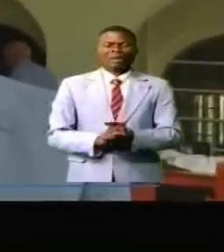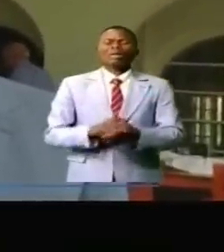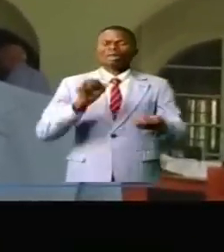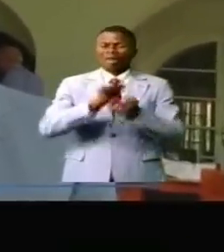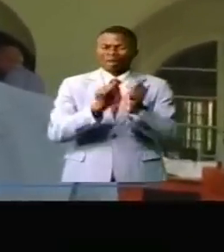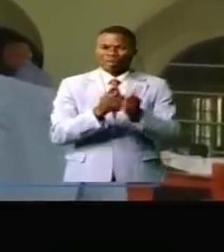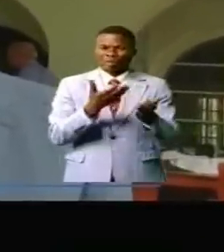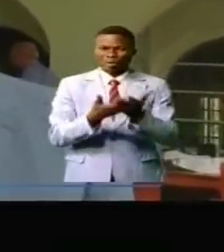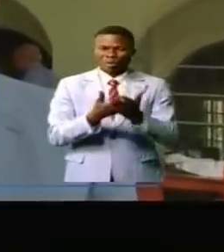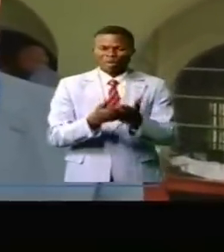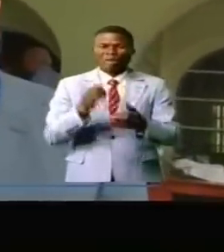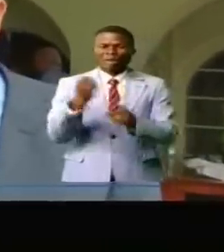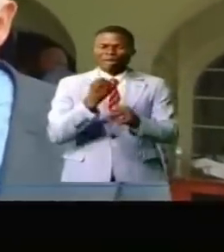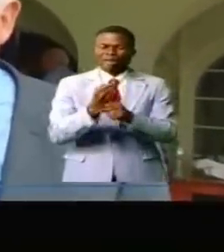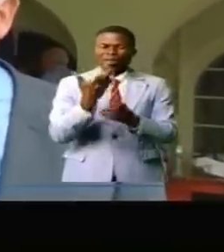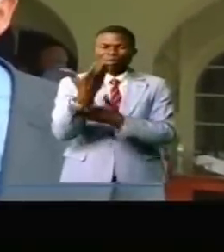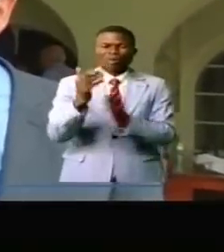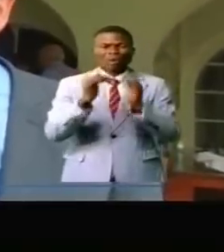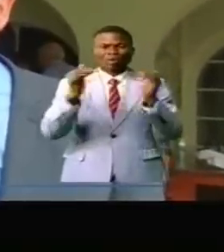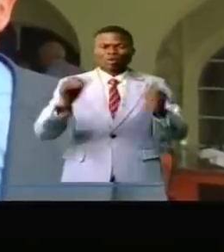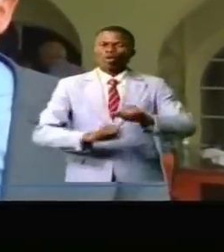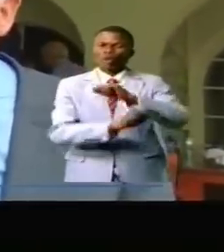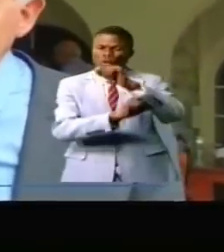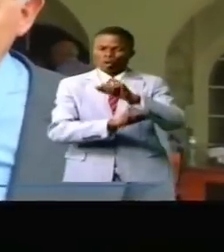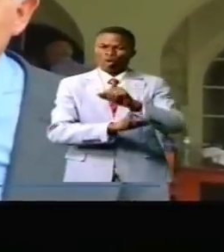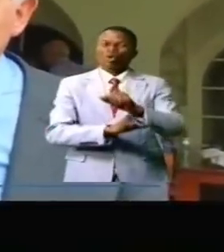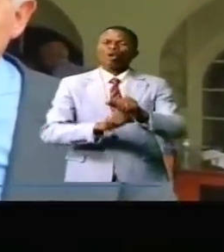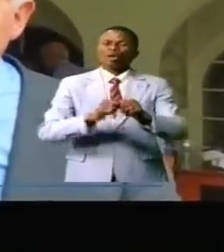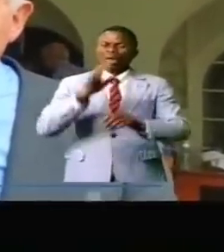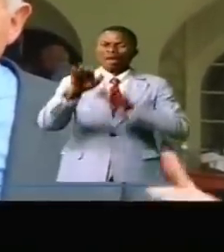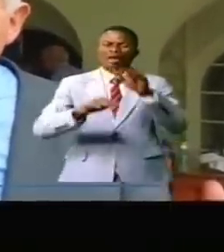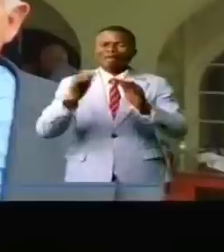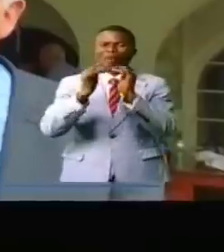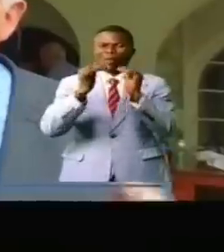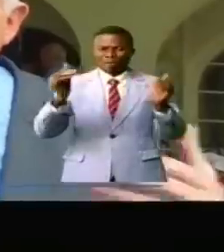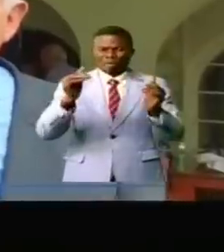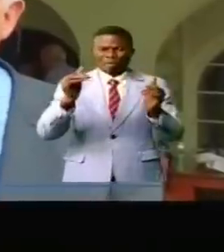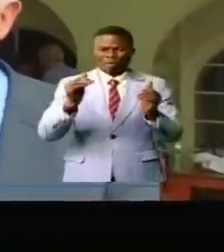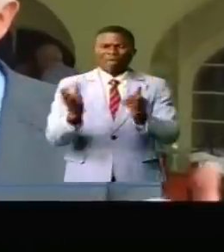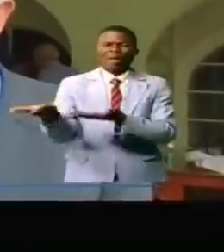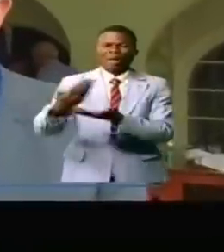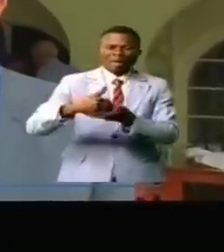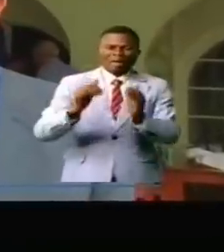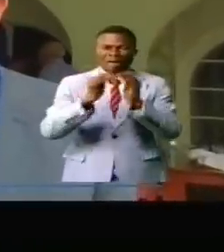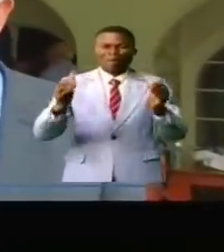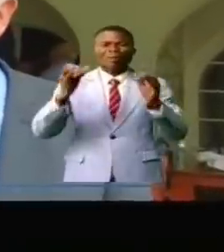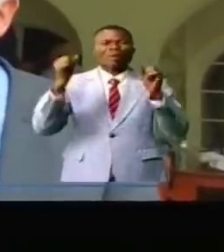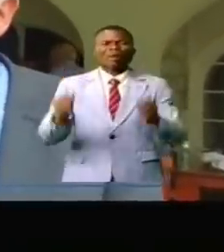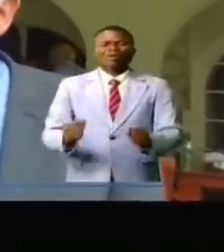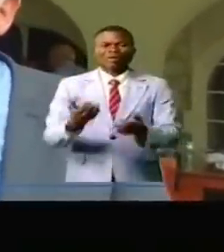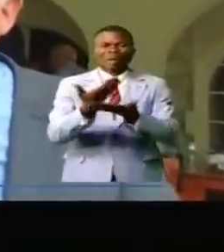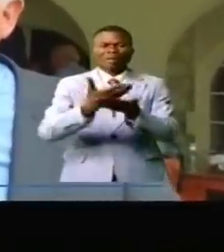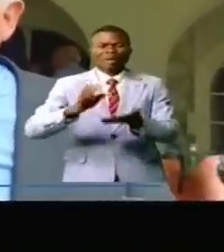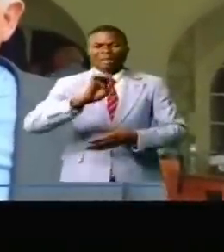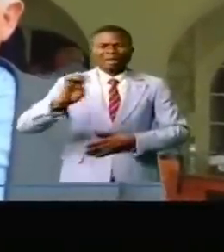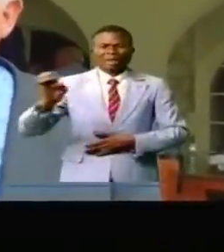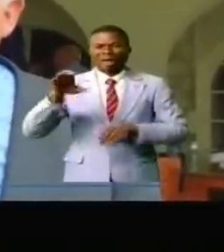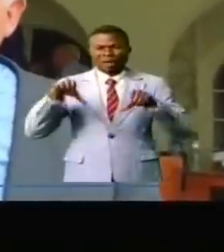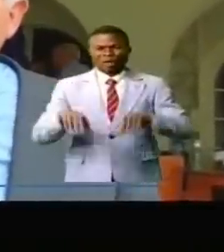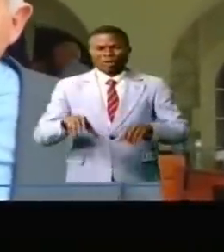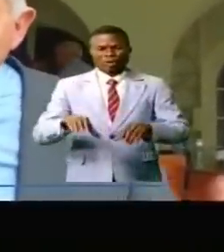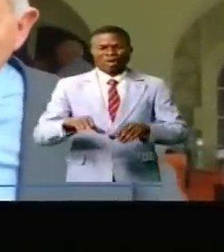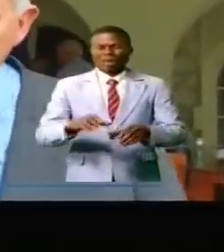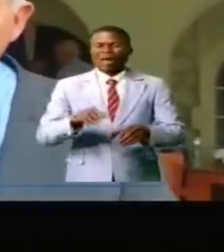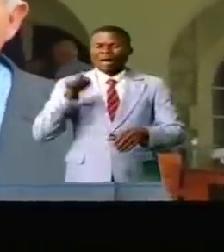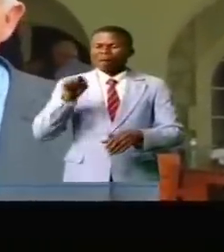c'est un processus de paix, nous soutenons un processus de paix. C'est ramener la paix et la stabilisation dans l'est du Congo est un enjeu